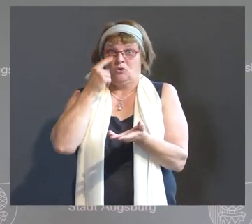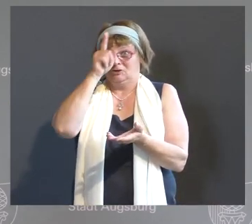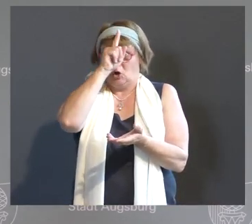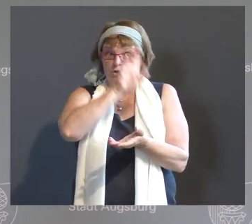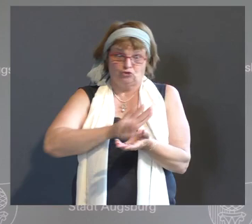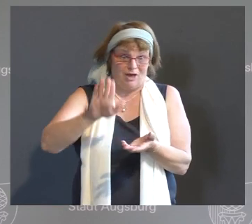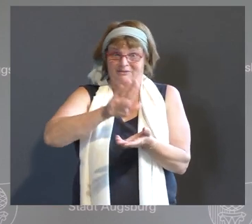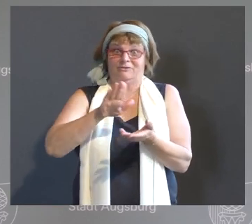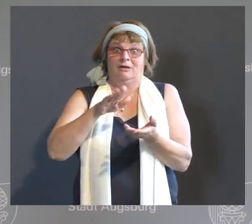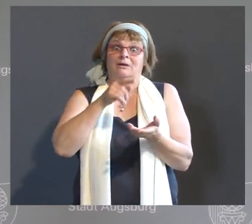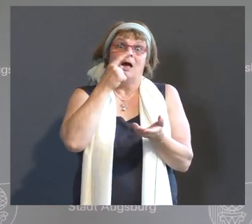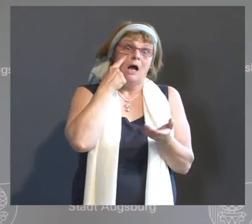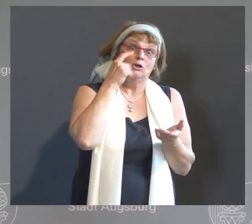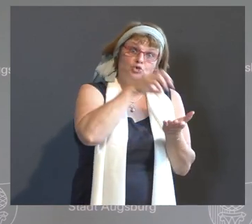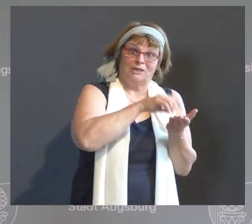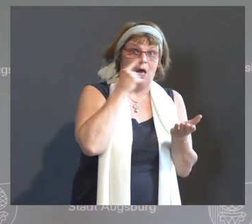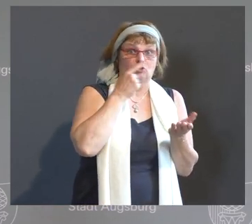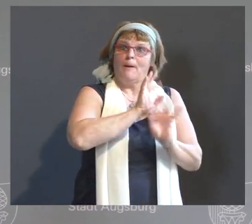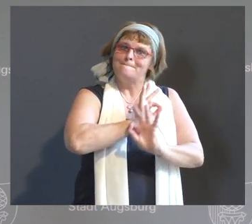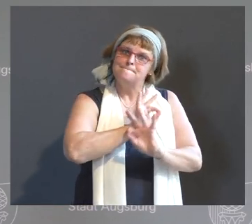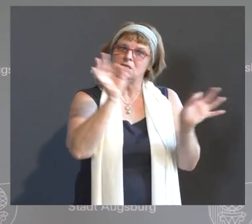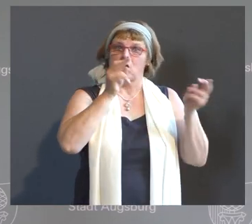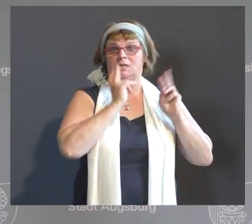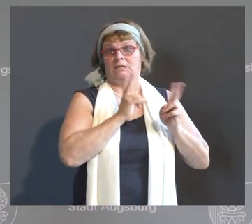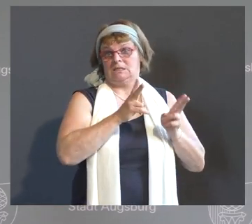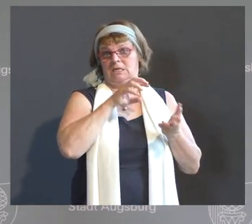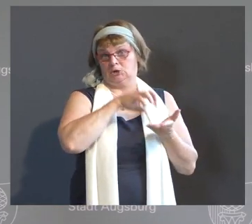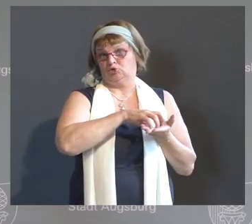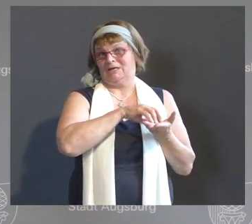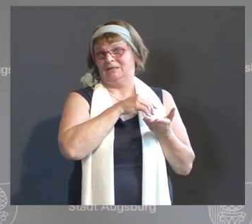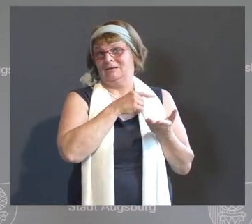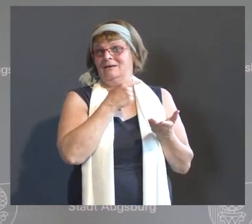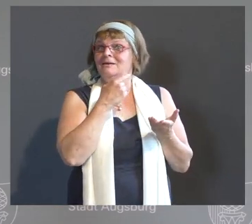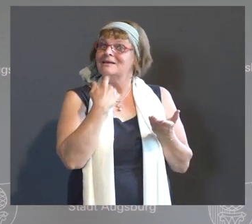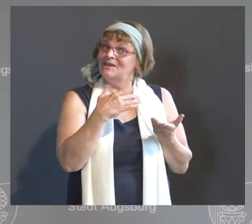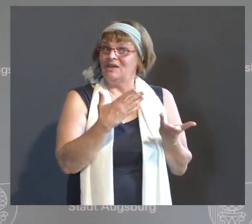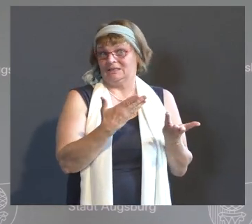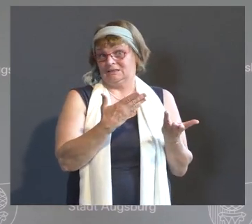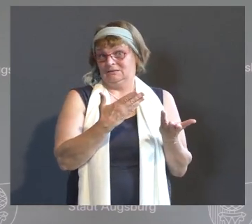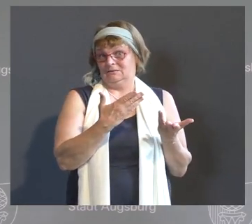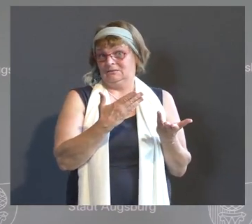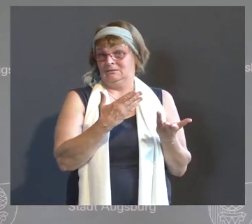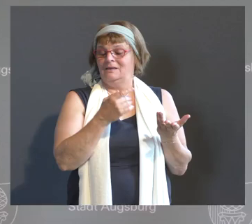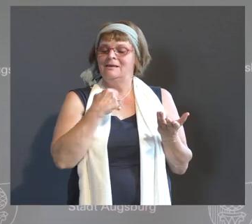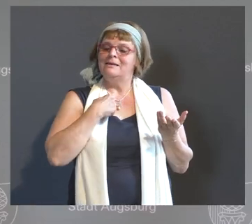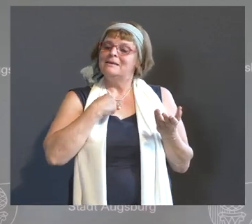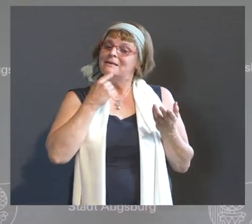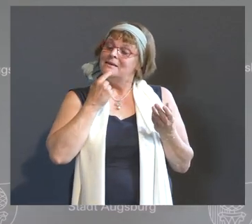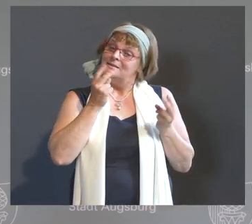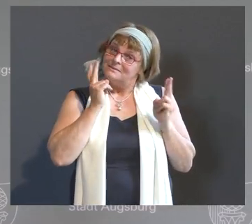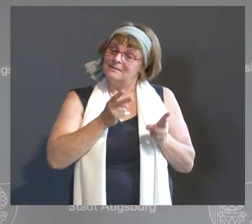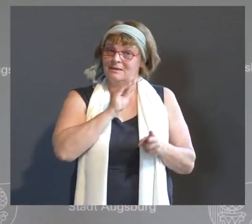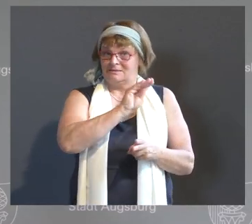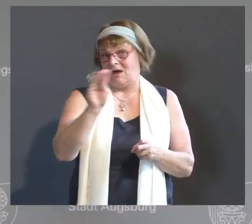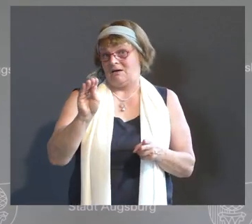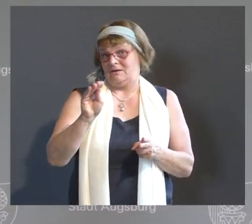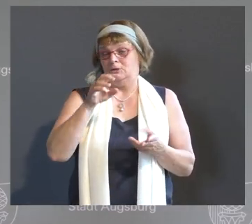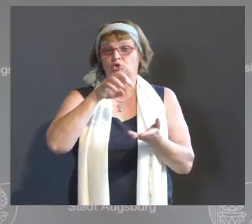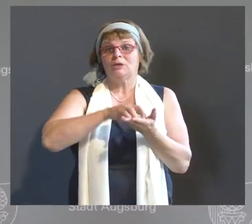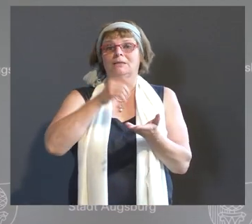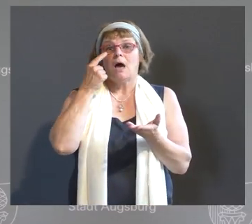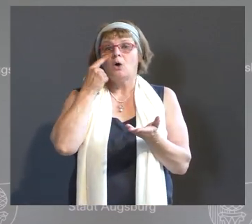nur sagen, auch zusammen mit dem Präsidenten des Polizeipräsidiums, das wird so bleiben. Augsburg wird eine der sichersten Städte bleiben. Daran werden wir intensiv